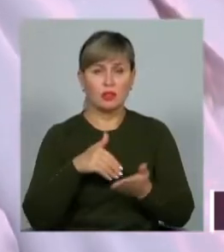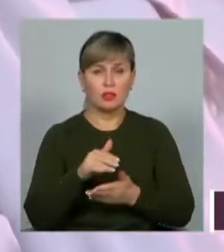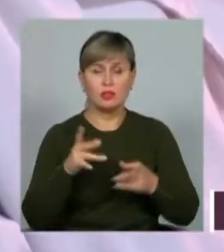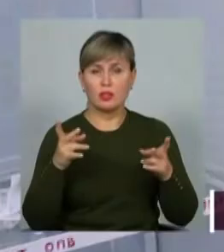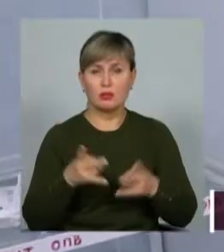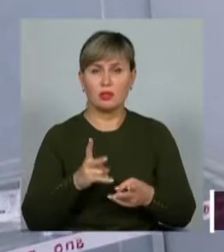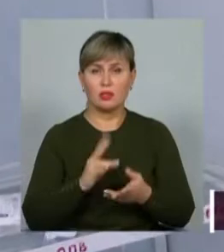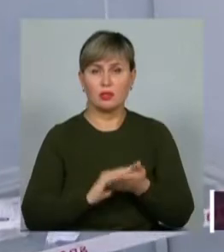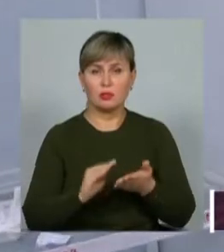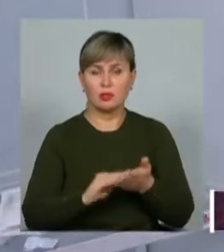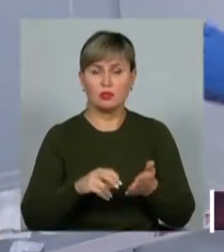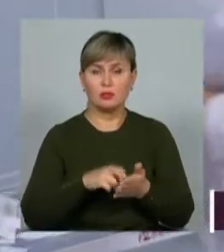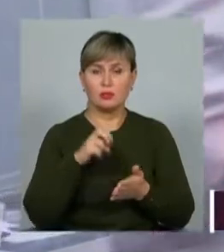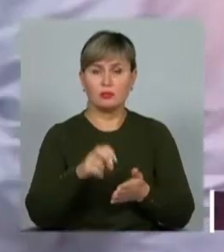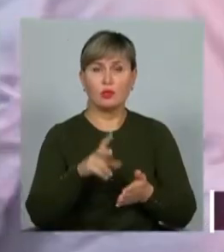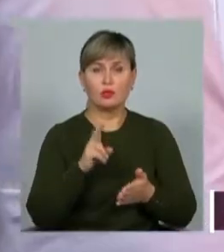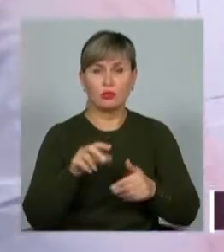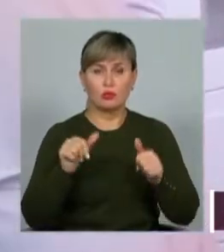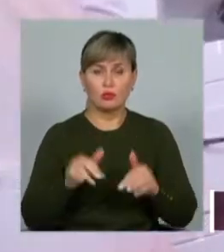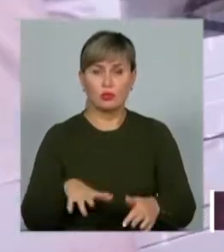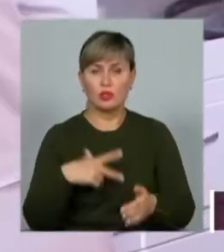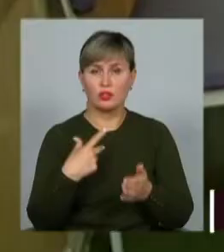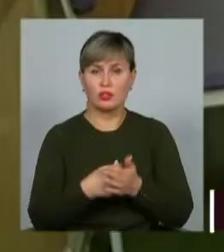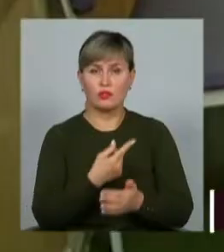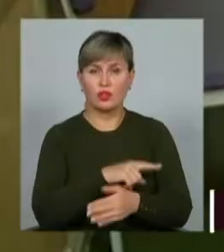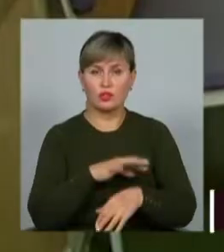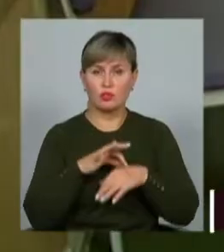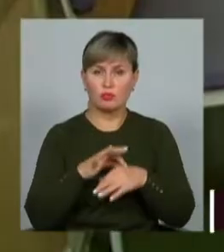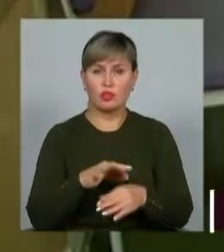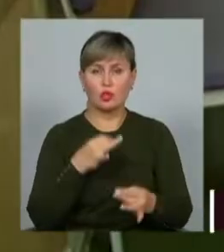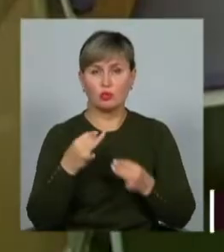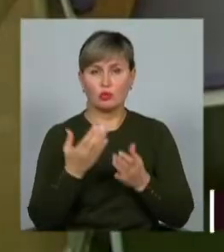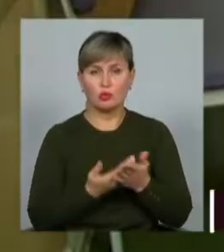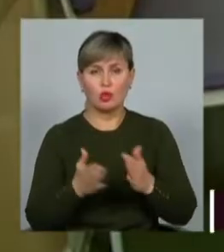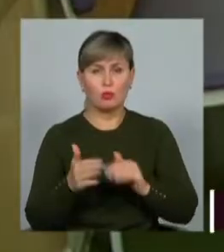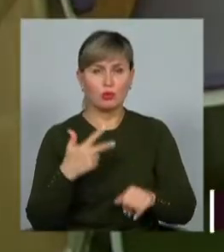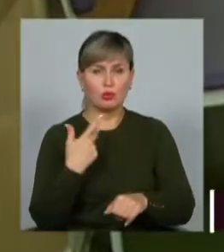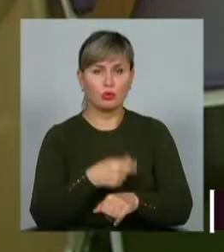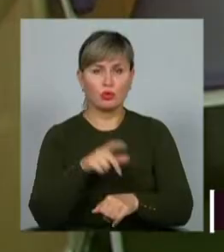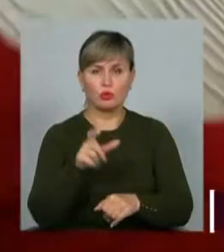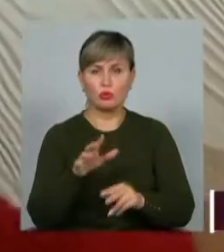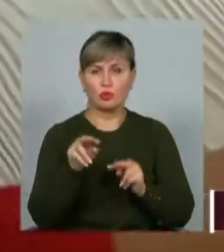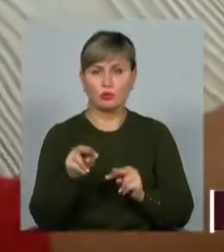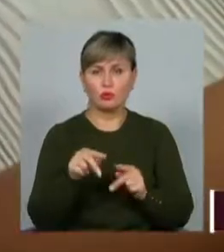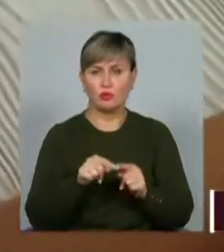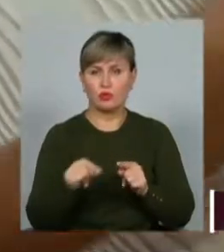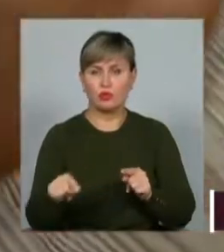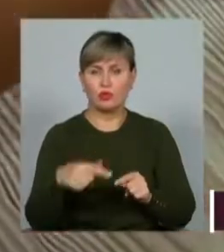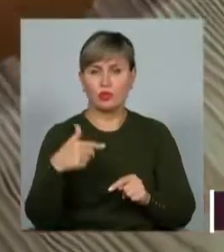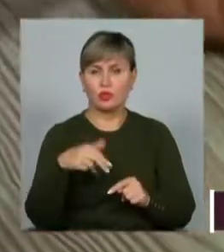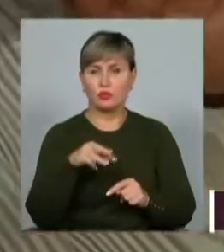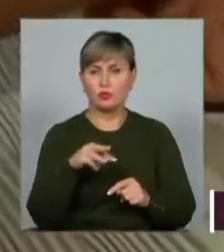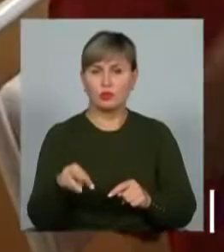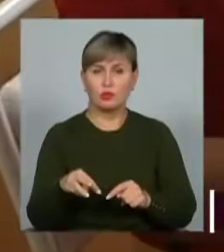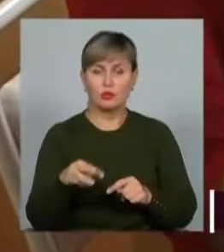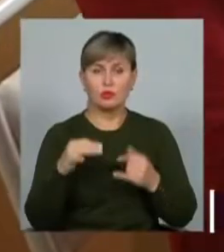необходимо будет написать письмо. А с теми, кто решился на инъекцию, врачи проведут консультацию. А после укола пациент будет наблюдаться в течение получаса. Между